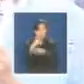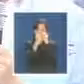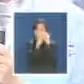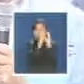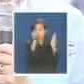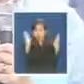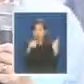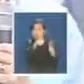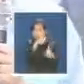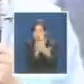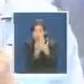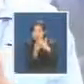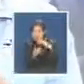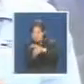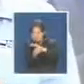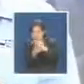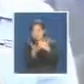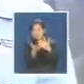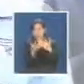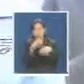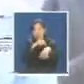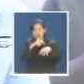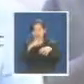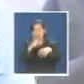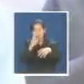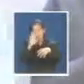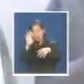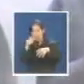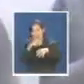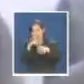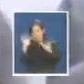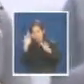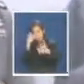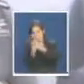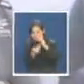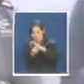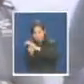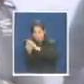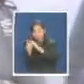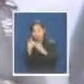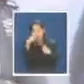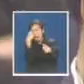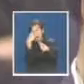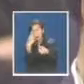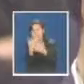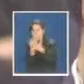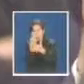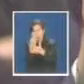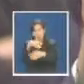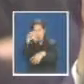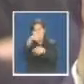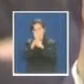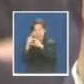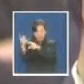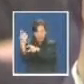ต้องจ่ายเงินนอกระบบให้กับใครเป็นเงินเท่าไหร่นะครับแล้วก็มีหน่วยงานไหนบ้างผมก็อยากจ